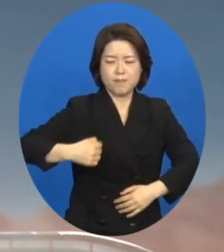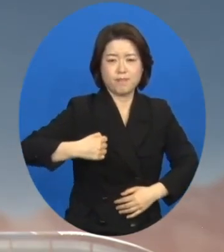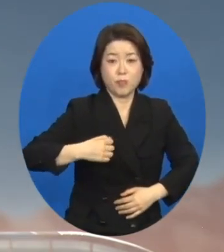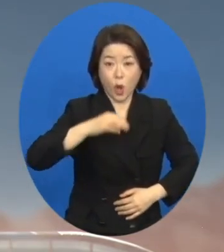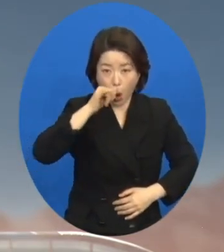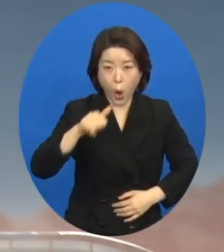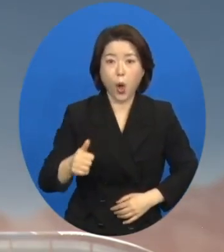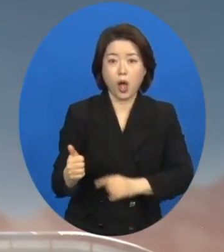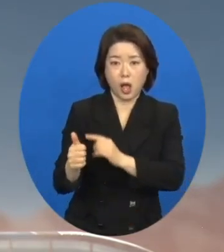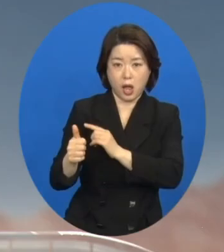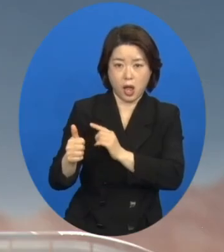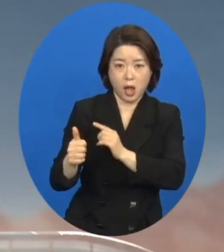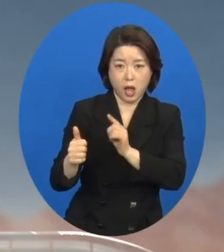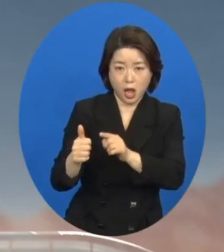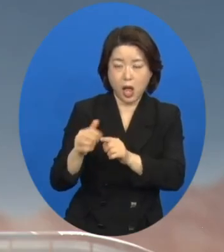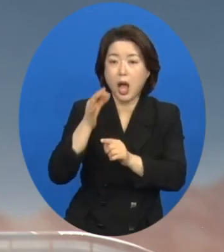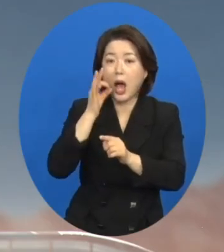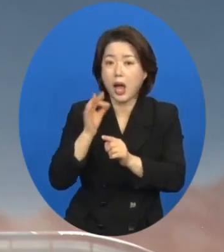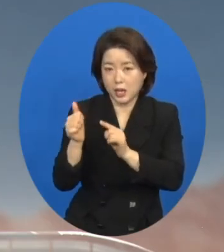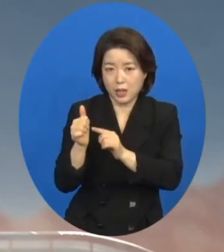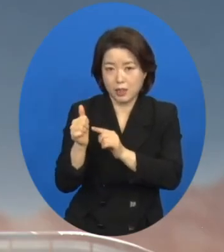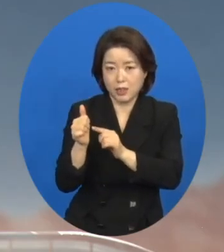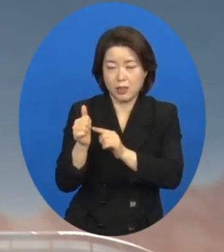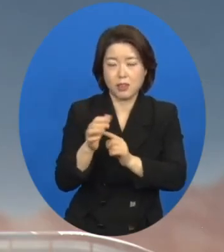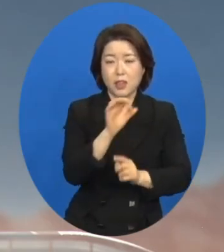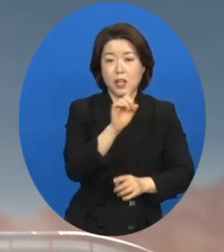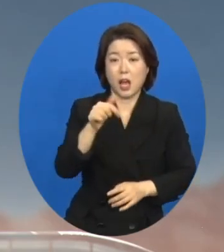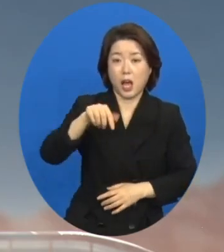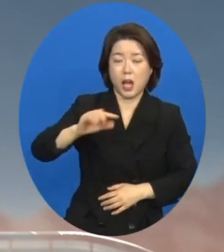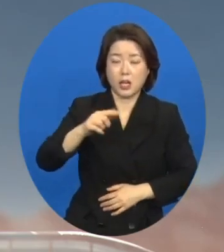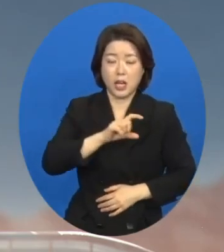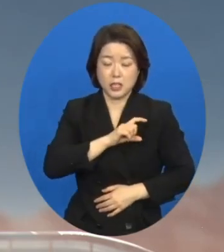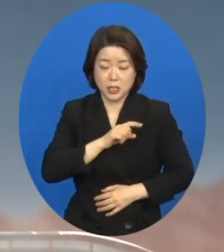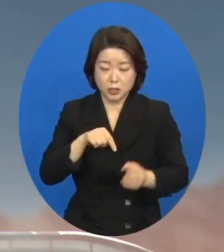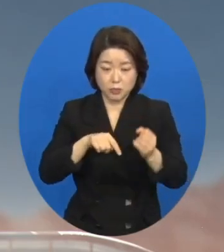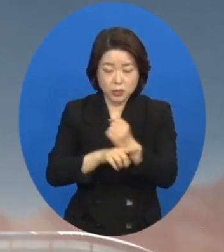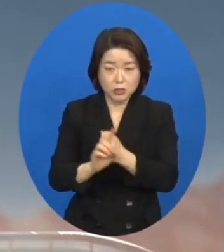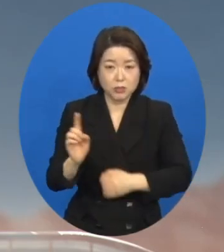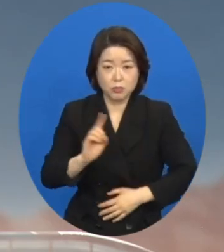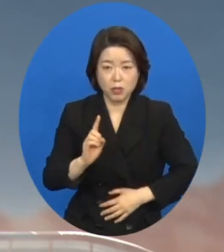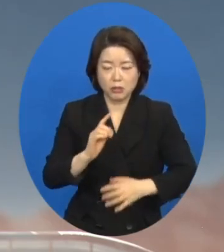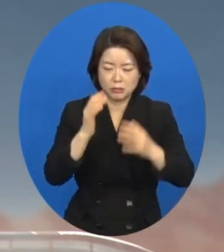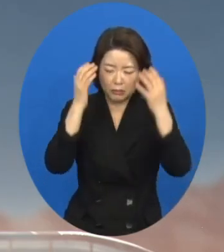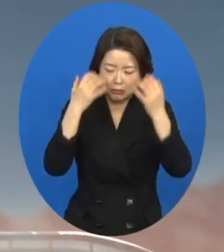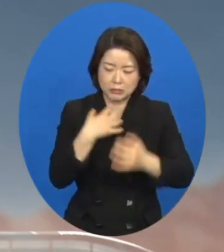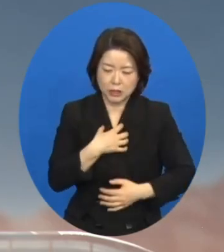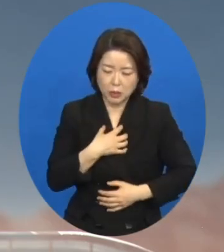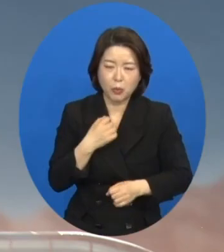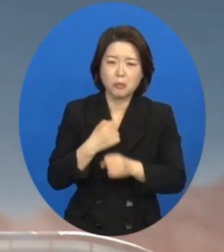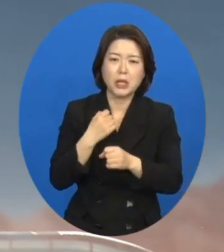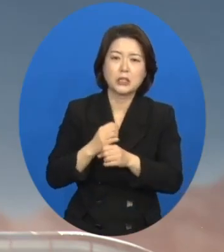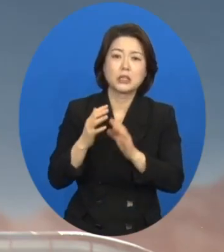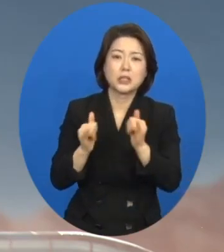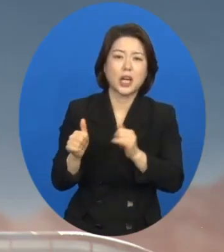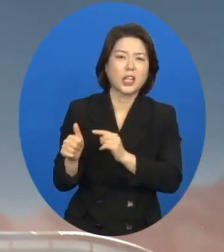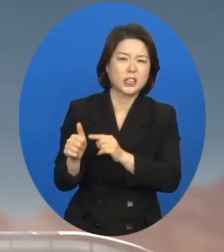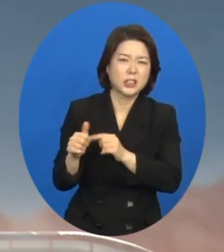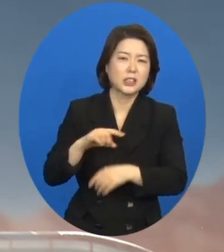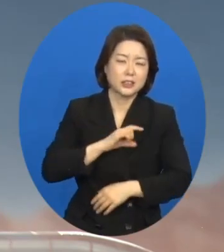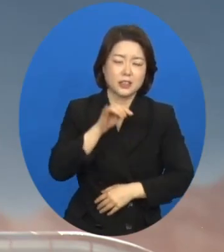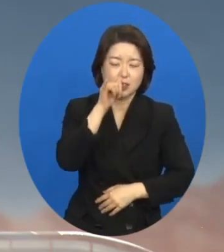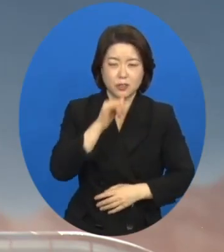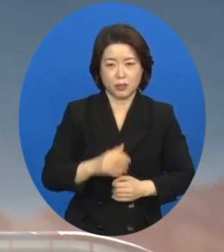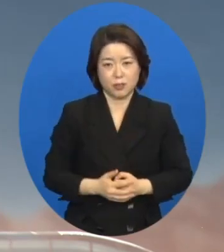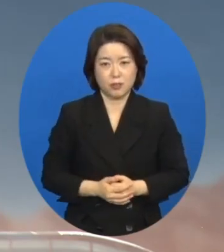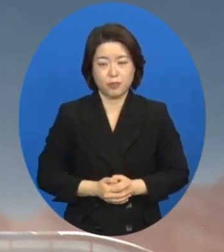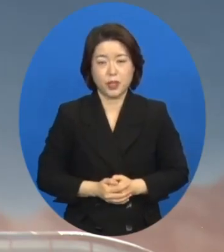그 사람이 아간입니다. 아간의 이름의 뜻은 괴롭게 하는 자인데요. 그러니까 그가 이